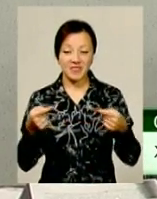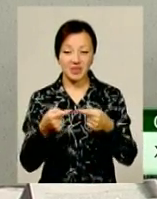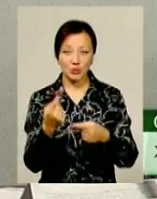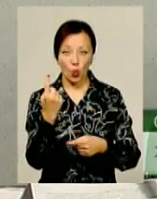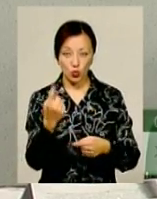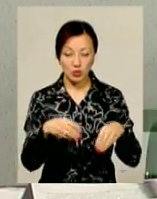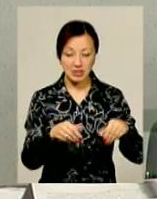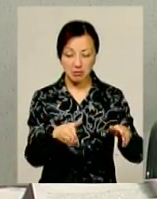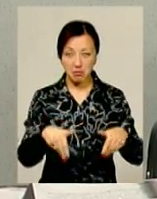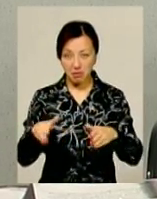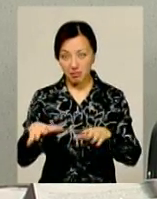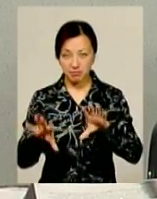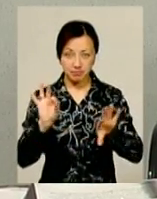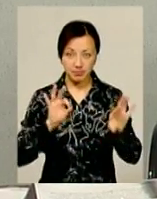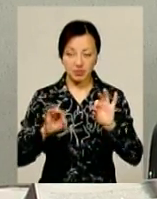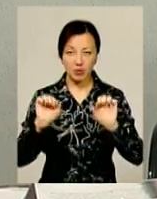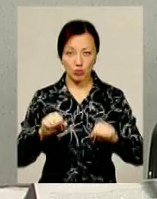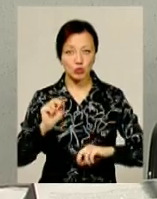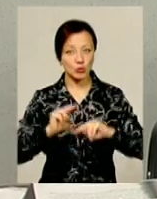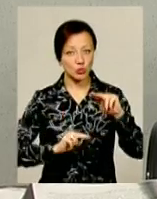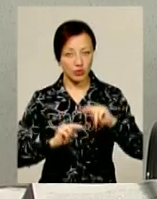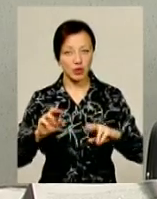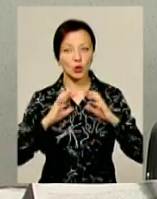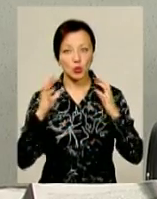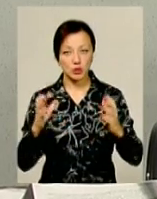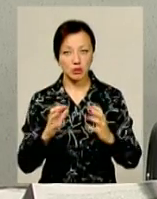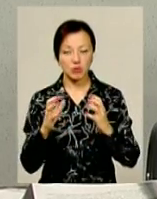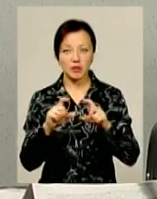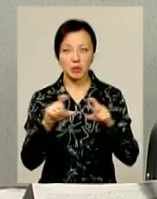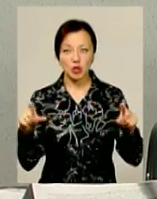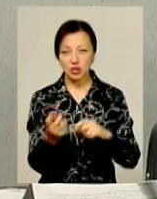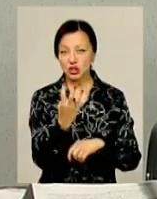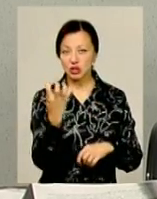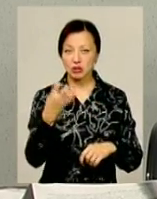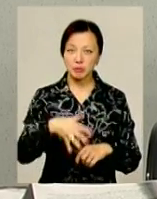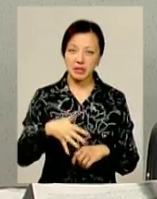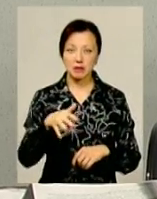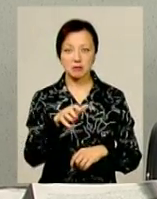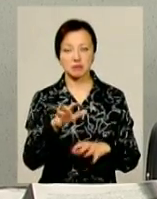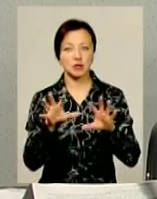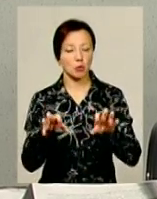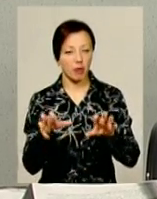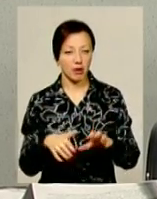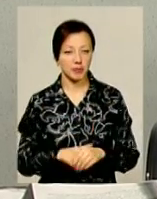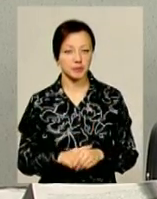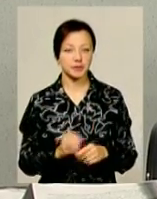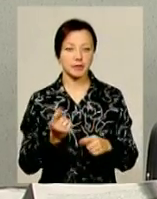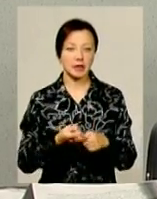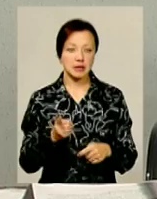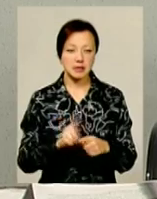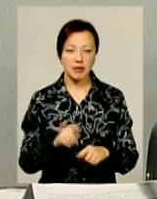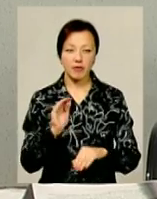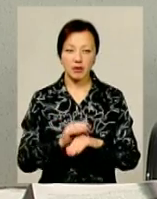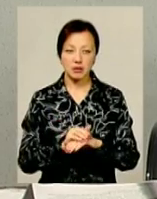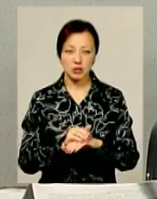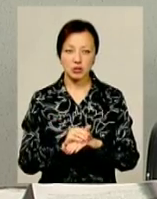земельних ділянок, то буде можливість побудувати і утримувати притулок приблизно на 400-450 собак. Це фактично